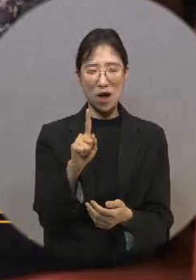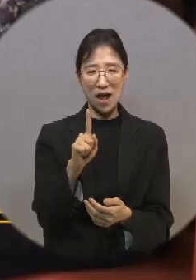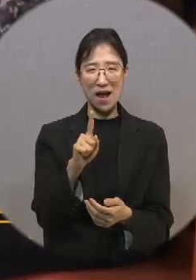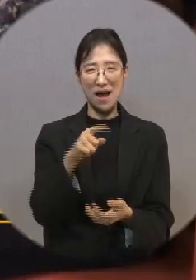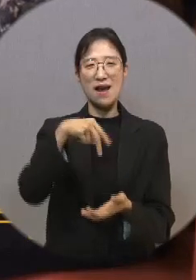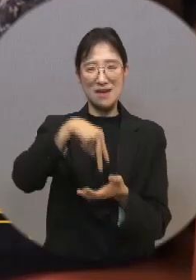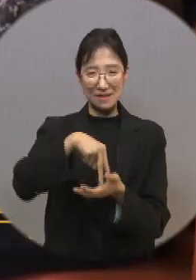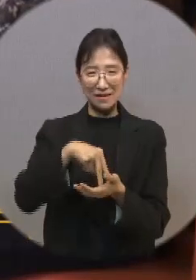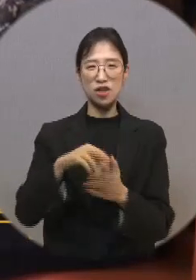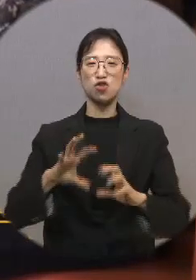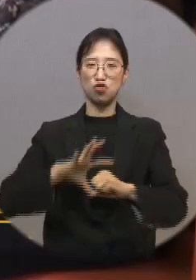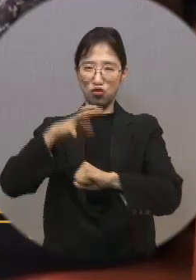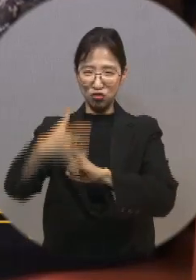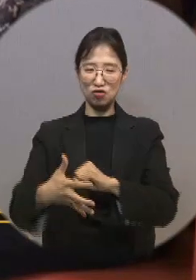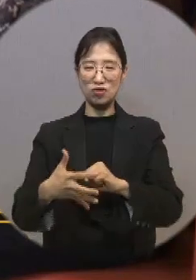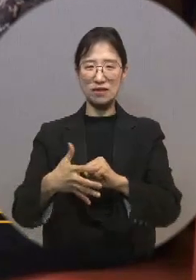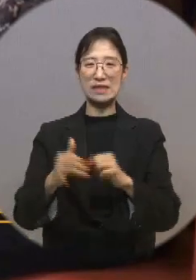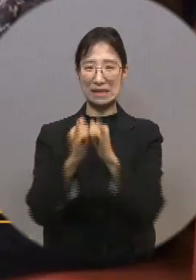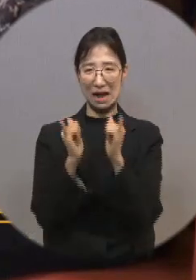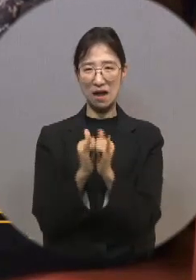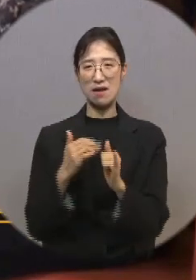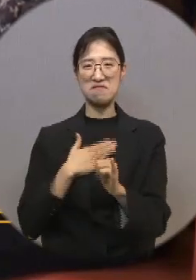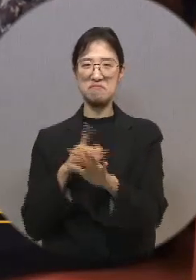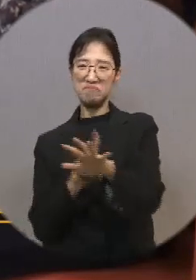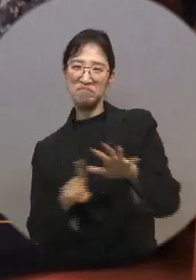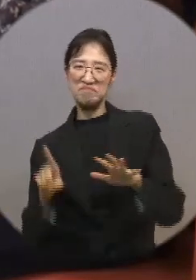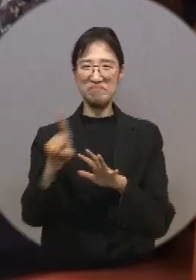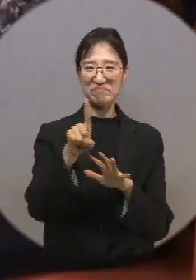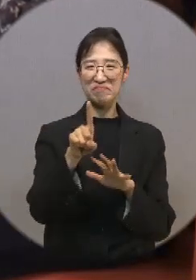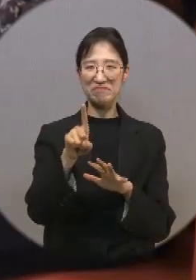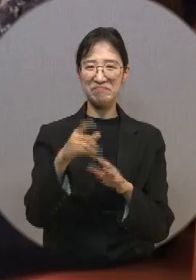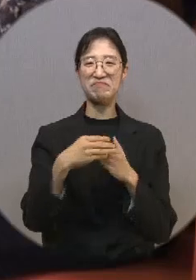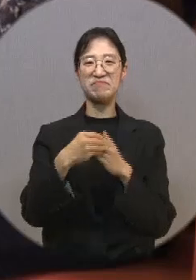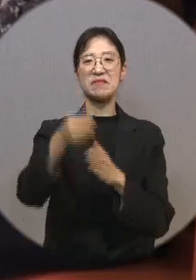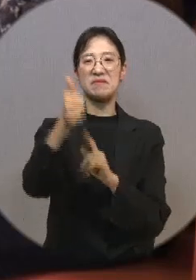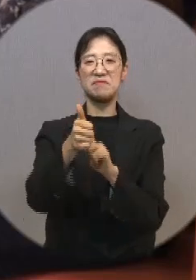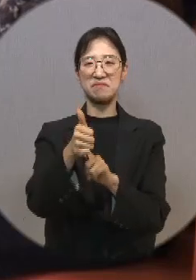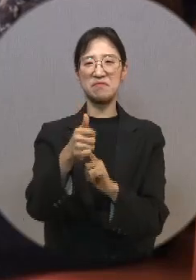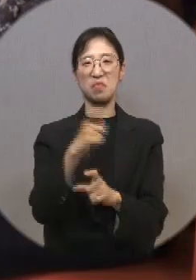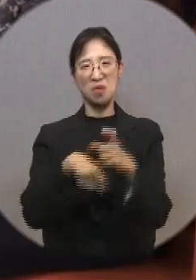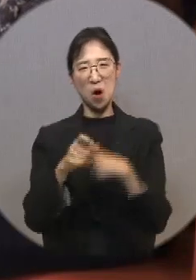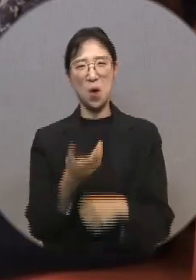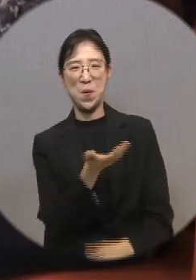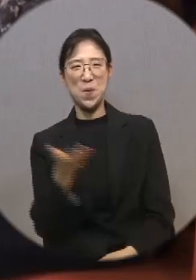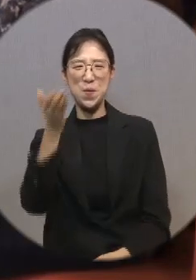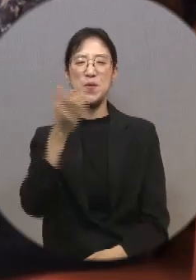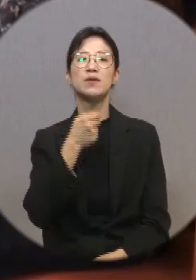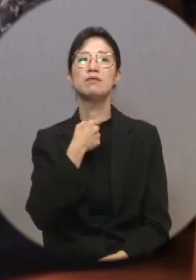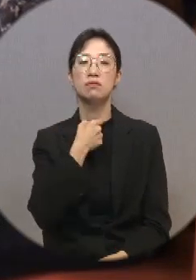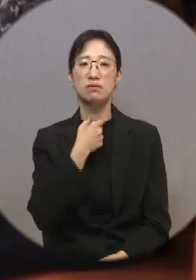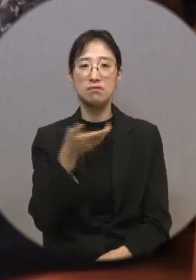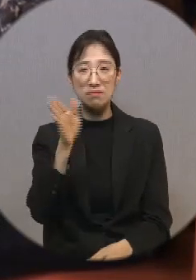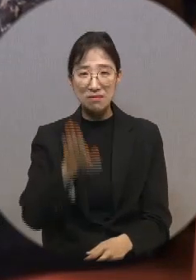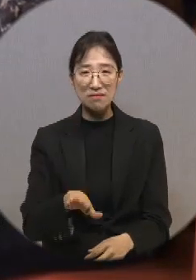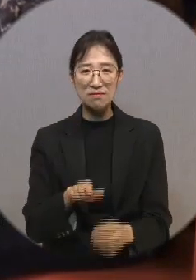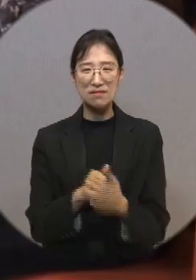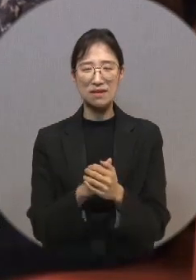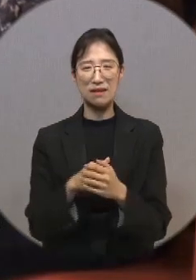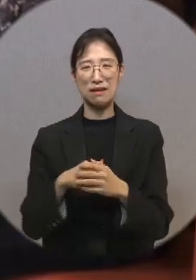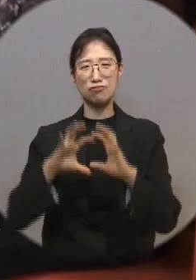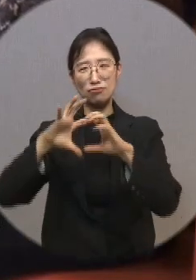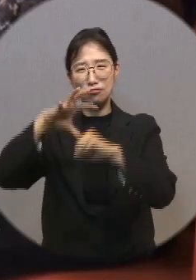자신이 책임지는 국제 리더로 지금 성장하고 있고 더 크게 성장하려고 하는 거잖아요. 근데 거기에서 이제